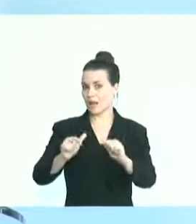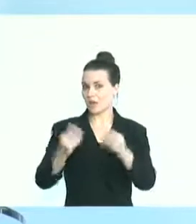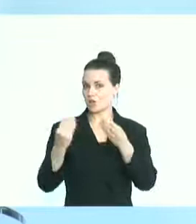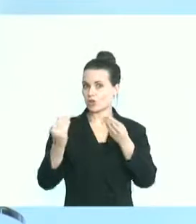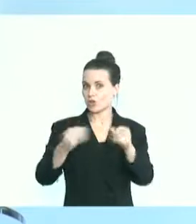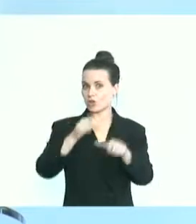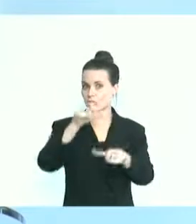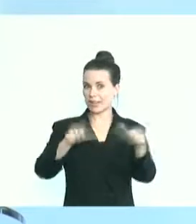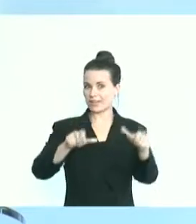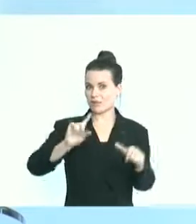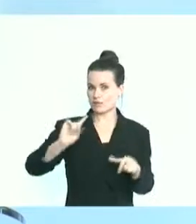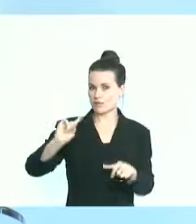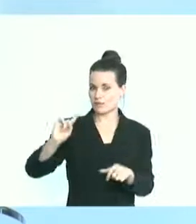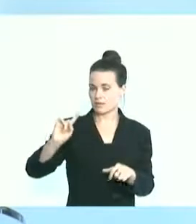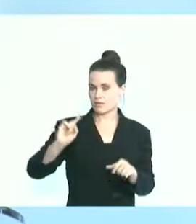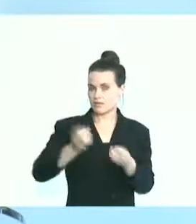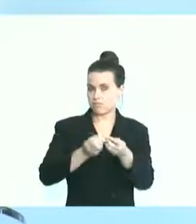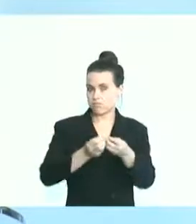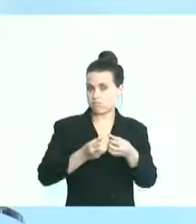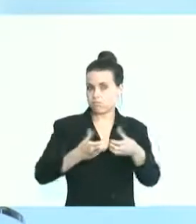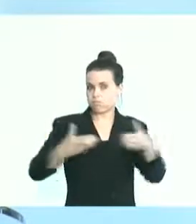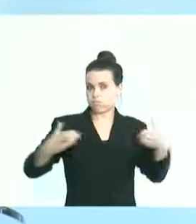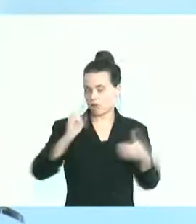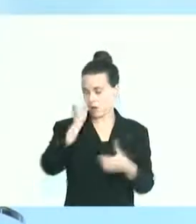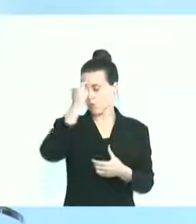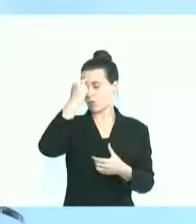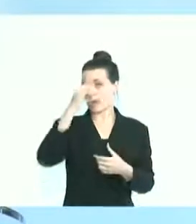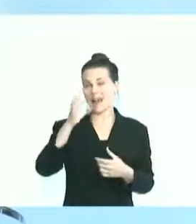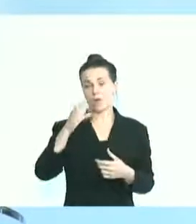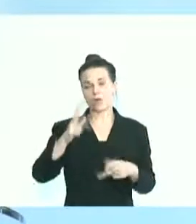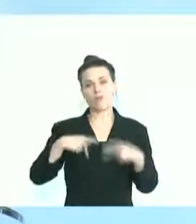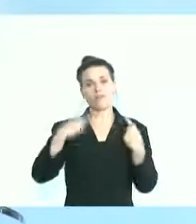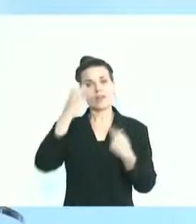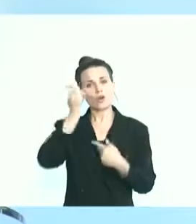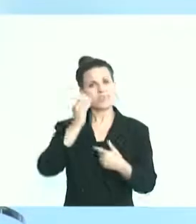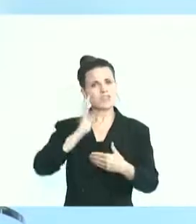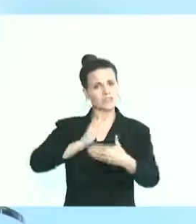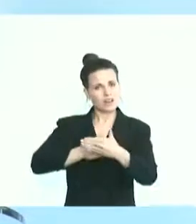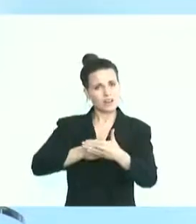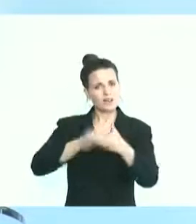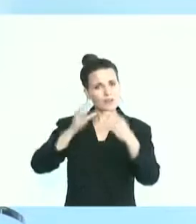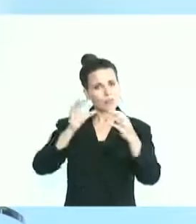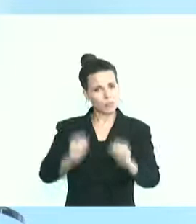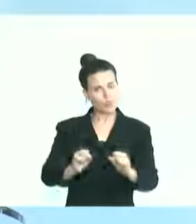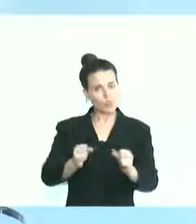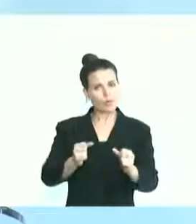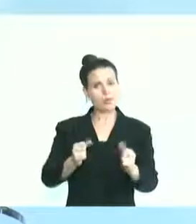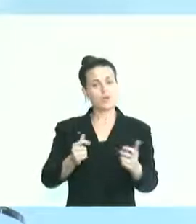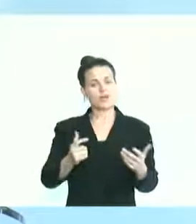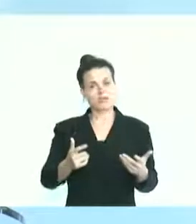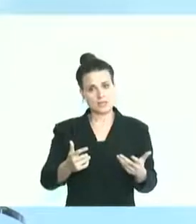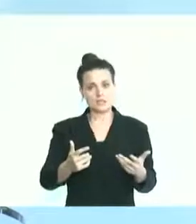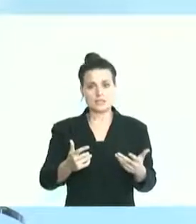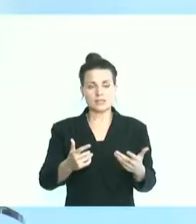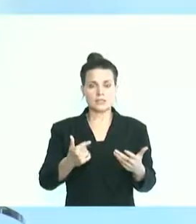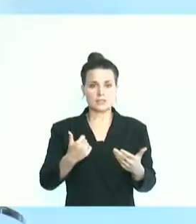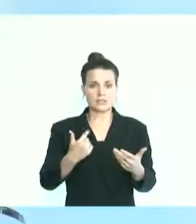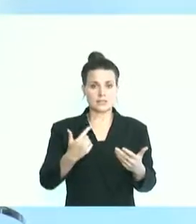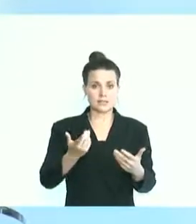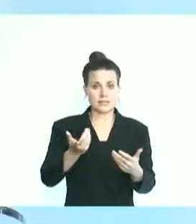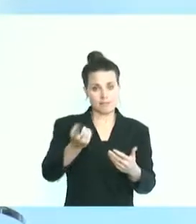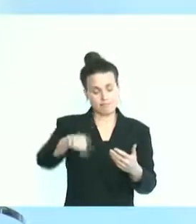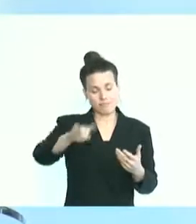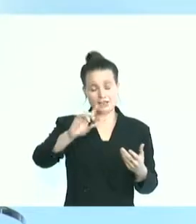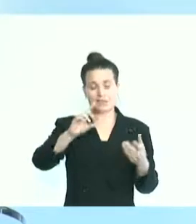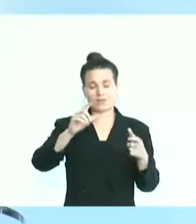de prendre conscience de ces petites difficultés du quotidien qui deviennent finalement des freins et plus des petites difficultés. Et ça,